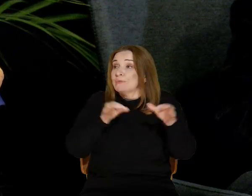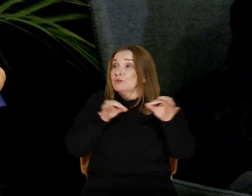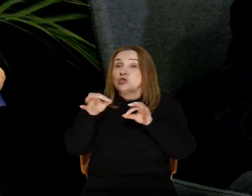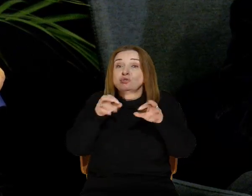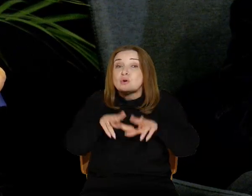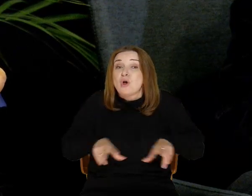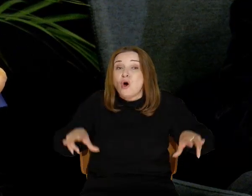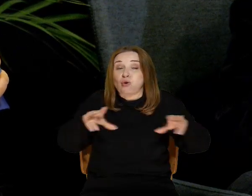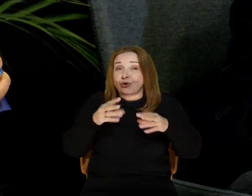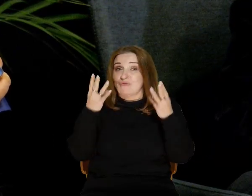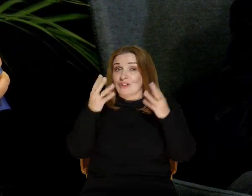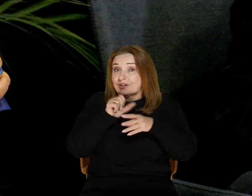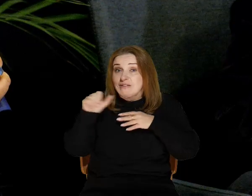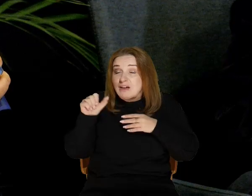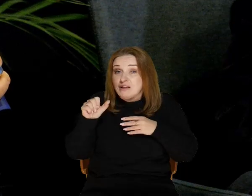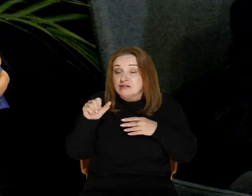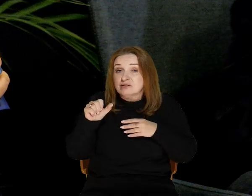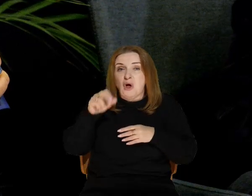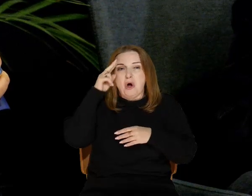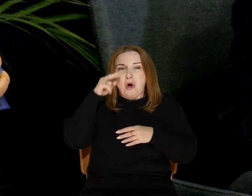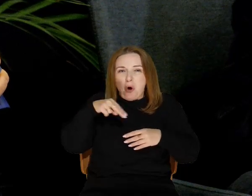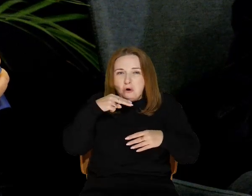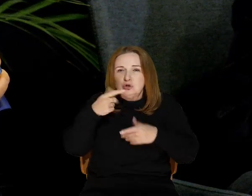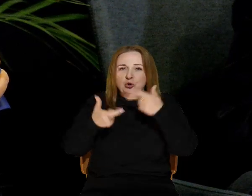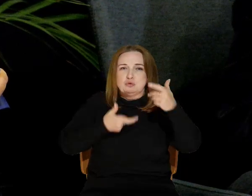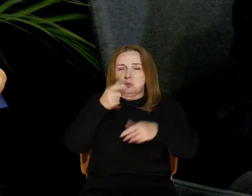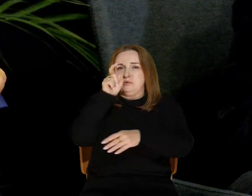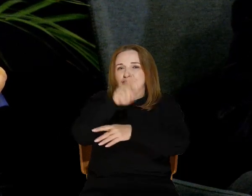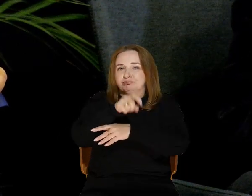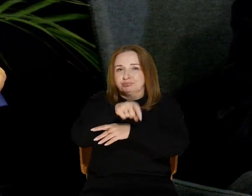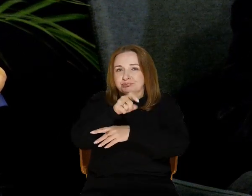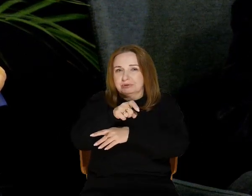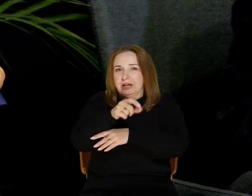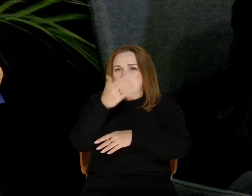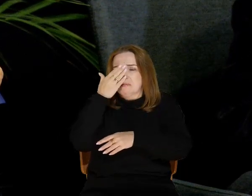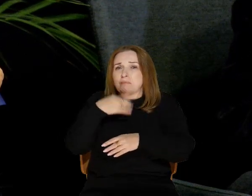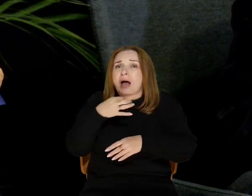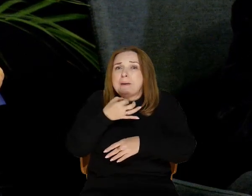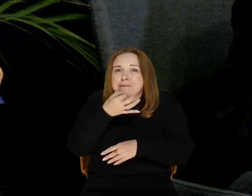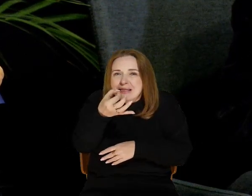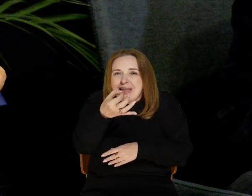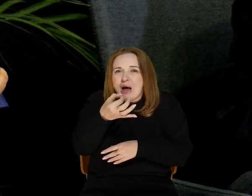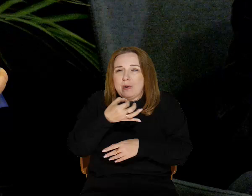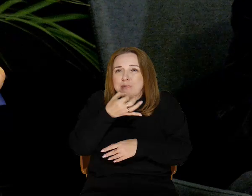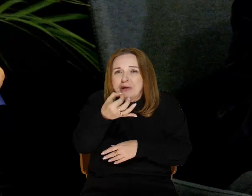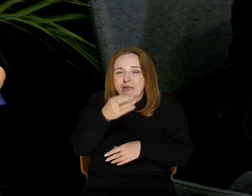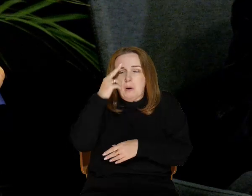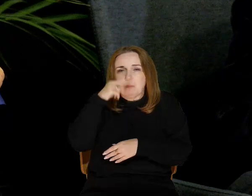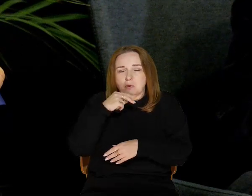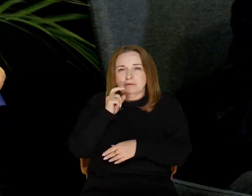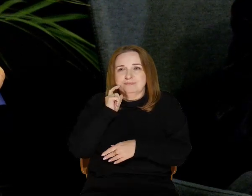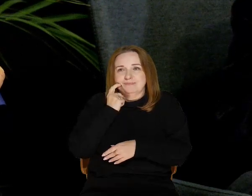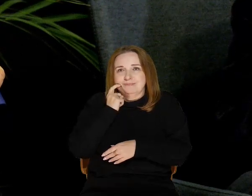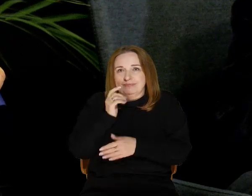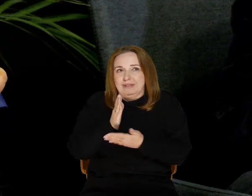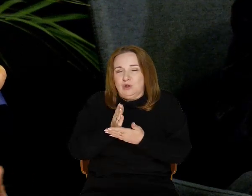ogóle nieważna. Po pierwsze, ojciec zawsze ją bagatelizował, jak o coś pytałam, to zawsze się tam uśmiechał i zbywał